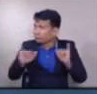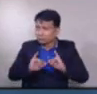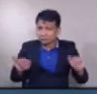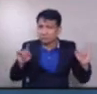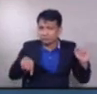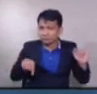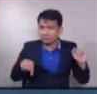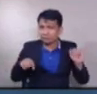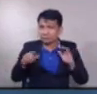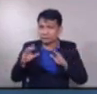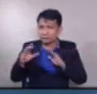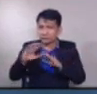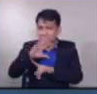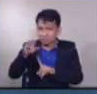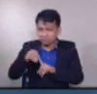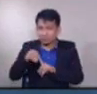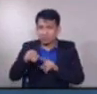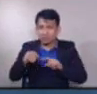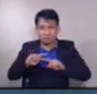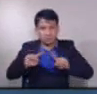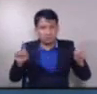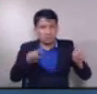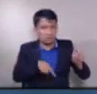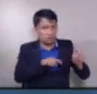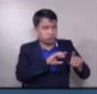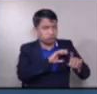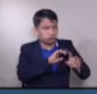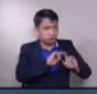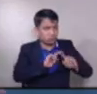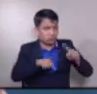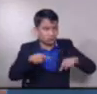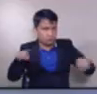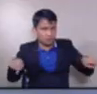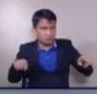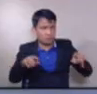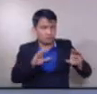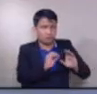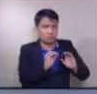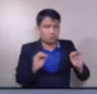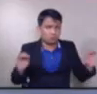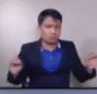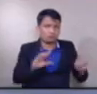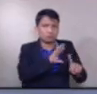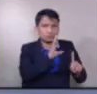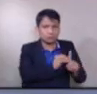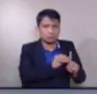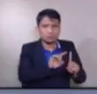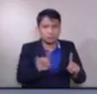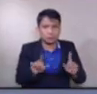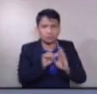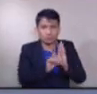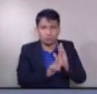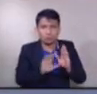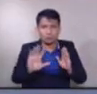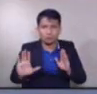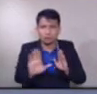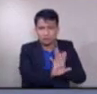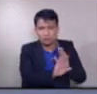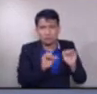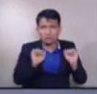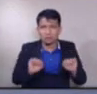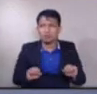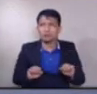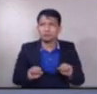naman ang mga customs. So, tama ang yun. Tanong ko nga sa'yo, ano yan, bawat tribo, may sarili silang customs na may sarili ngayong